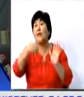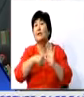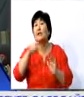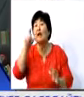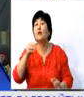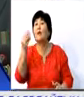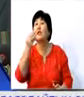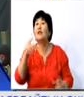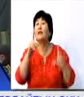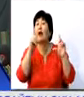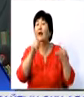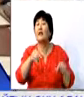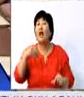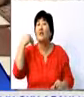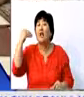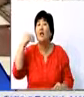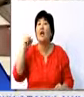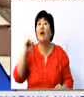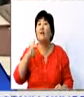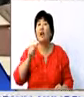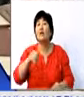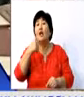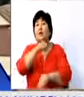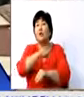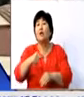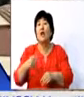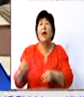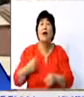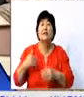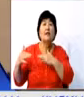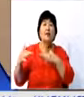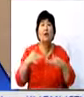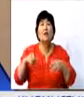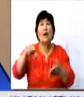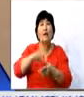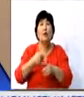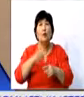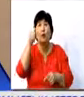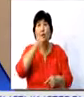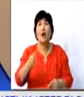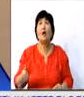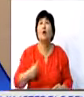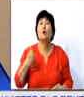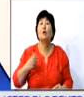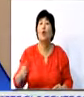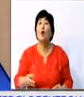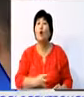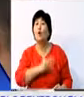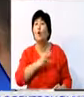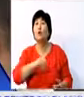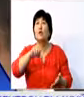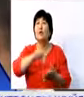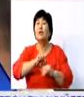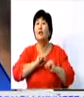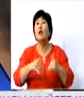Шиелі ауданынан аттанып, Тәжік-ауған шекарасы аумағындағы әскери ұрыс қимылдарына қатысқан. Сол жылдары жауынгерлік рухтың ерен үлгісін